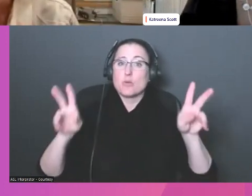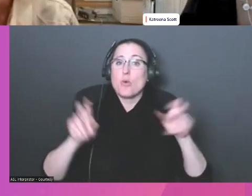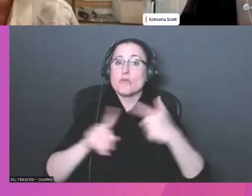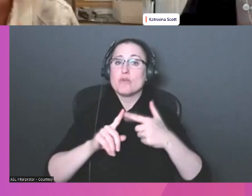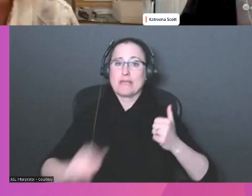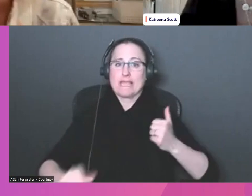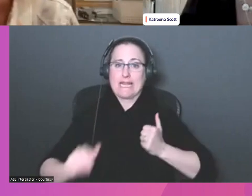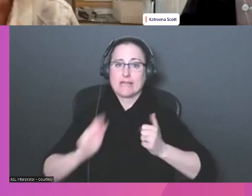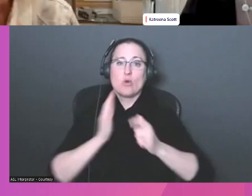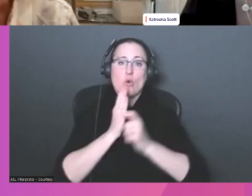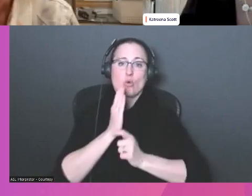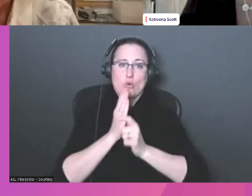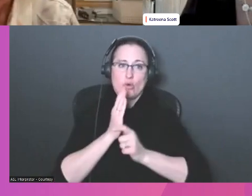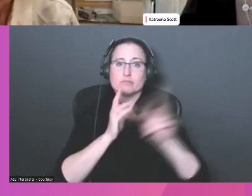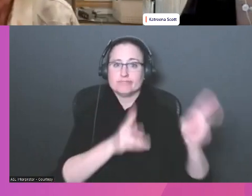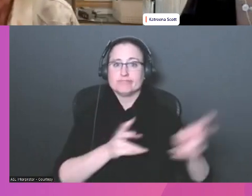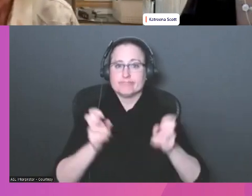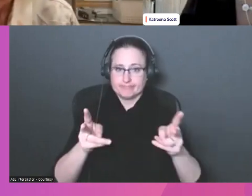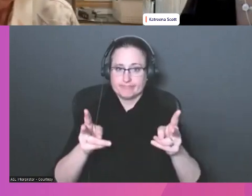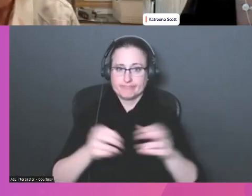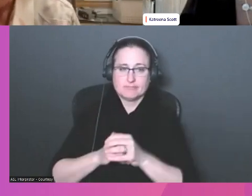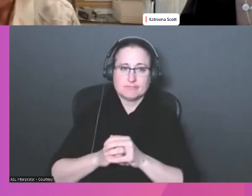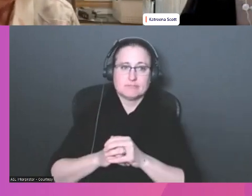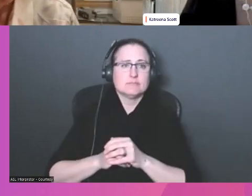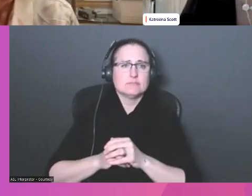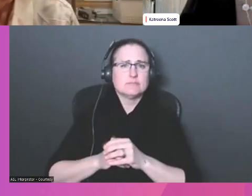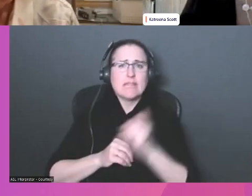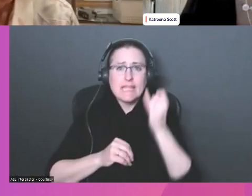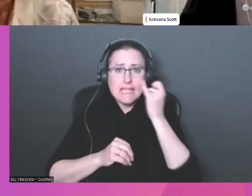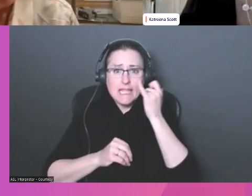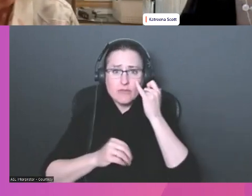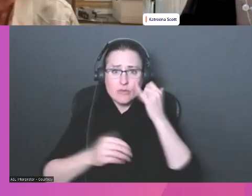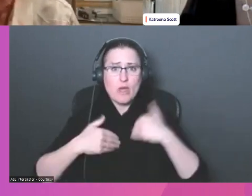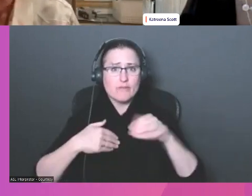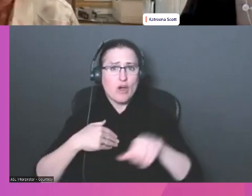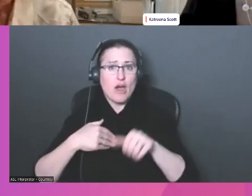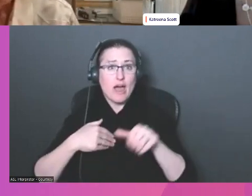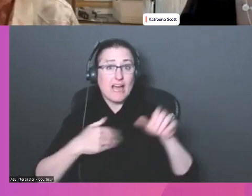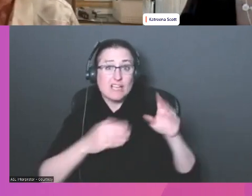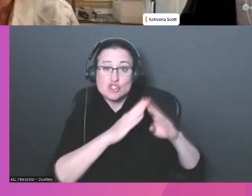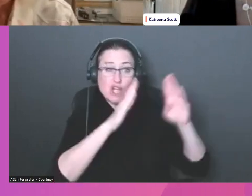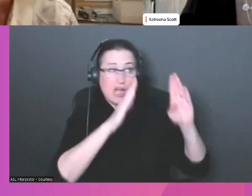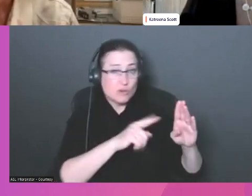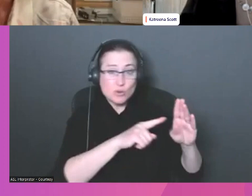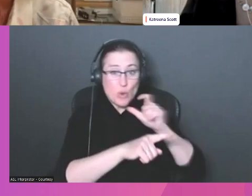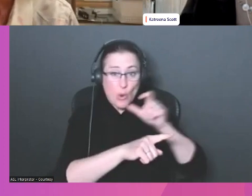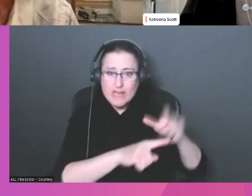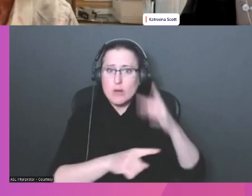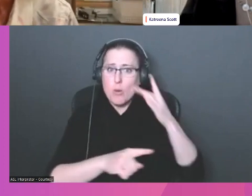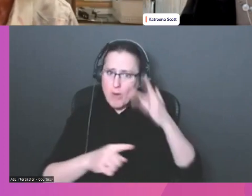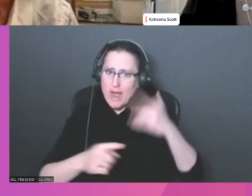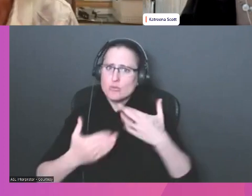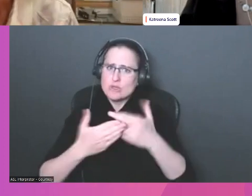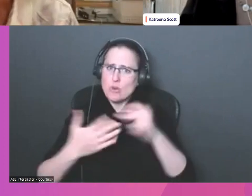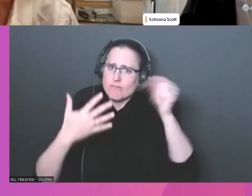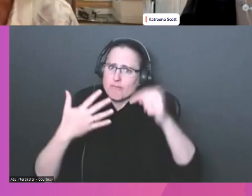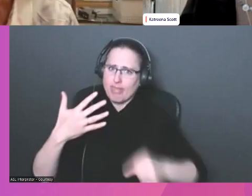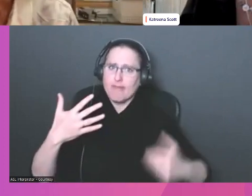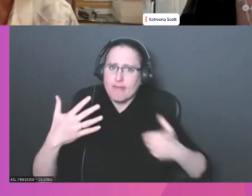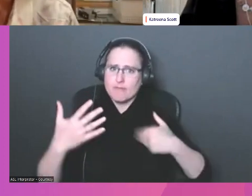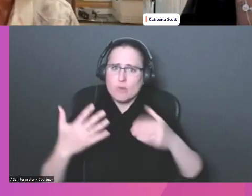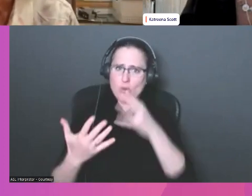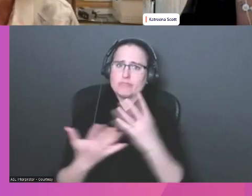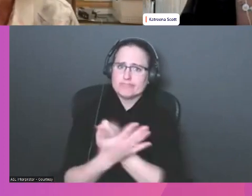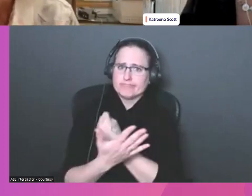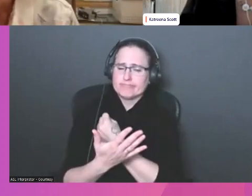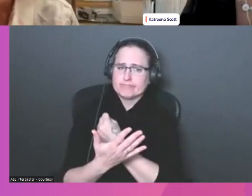C'est une citation que je prends d'une publication canadienne. Si vous avez une autre option, plutôt